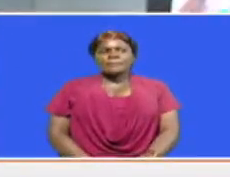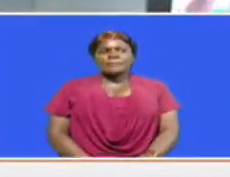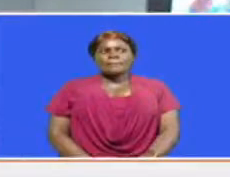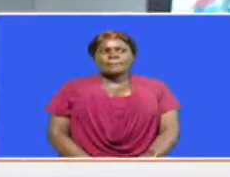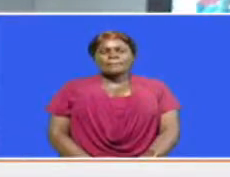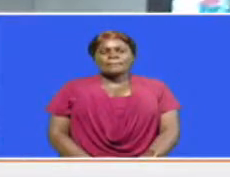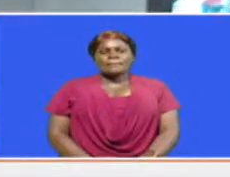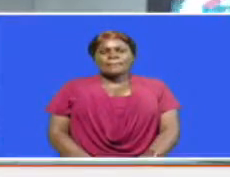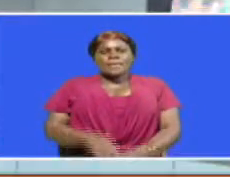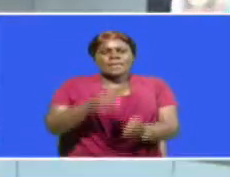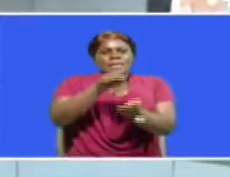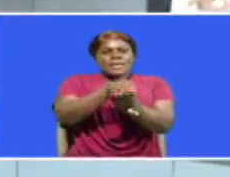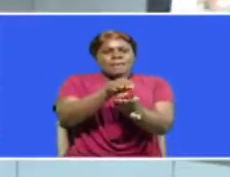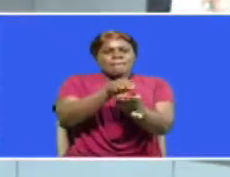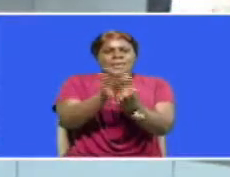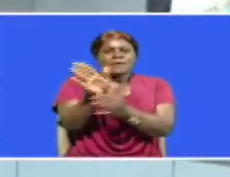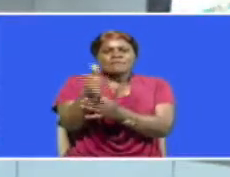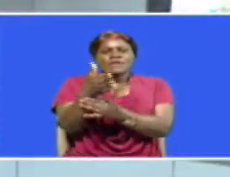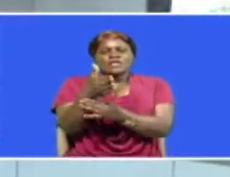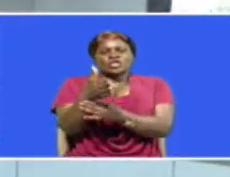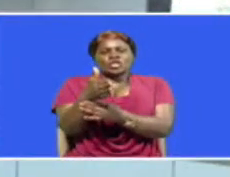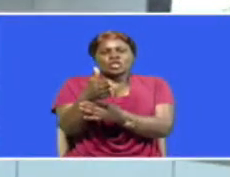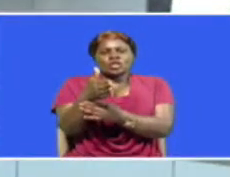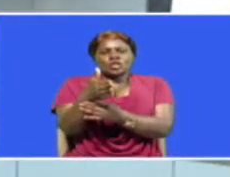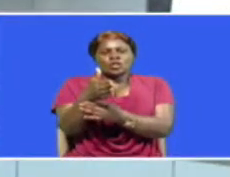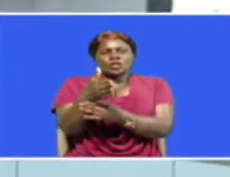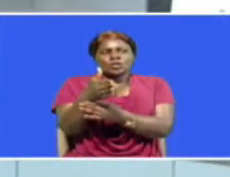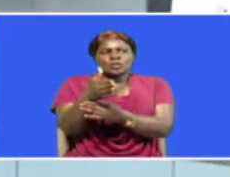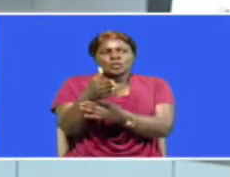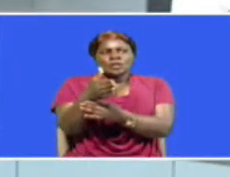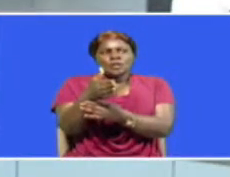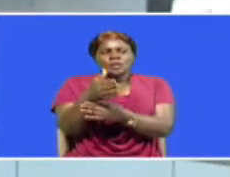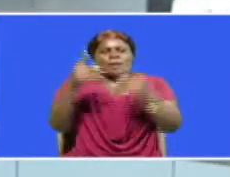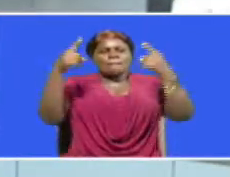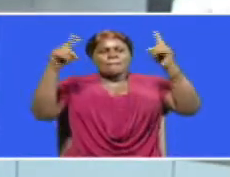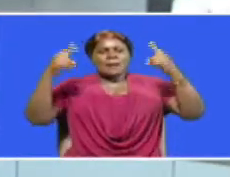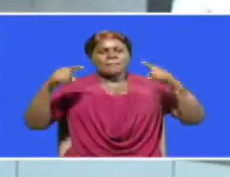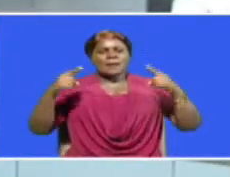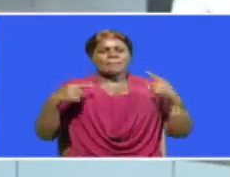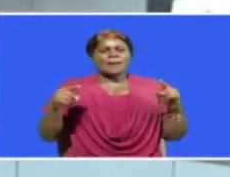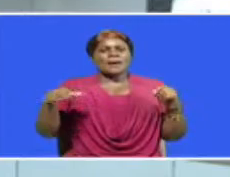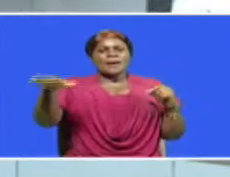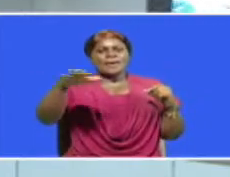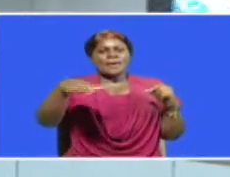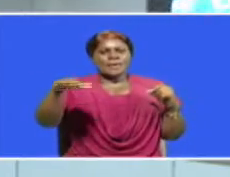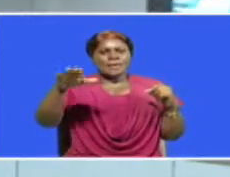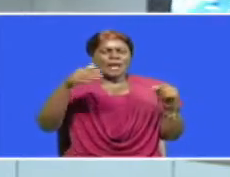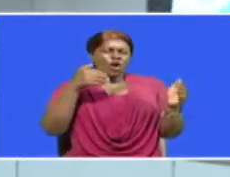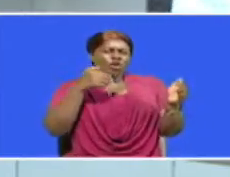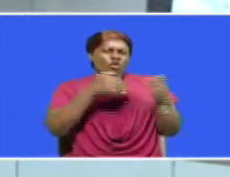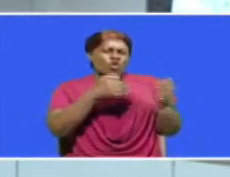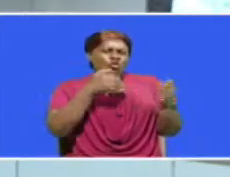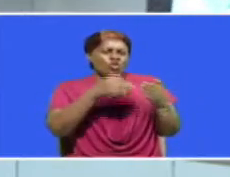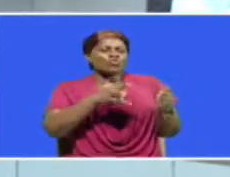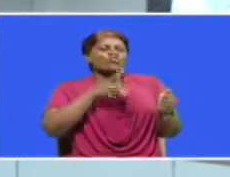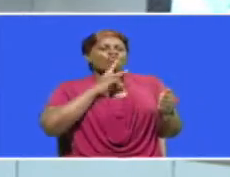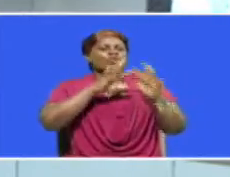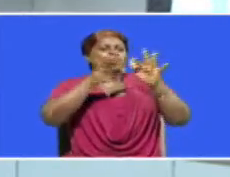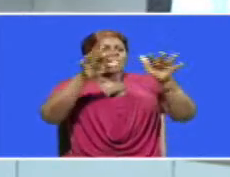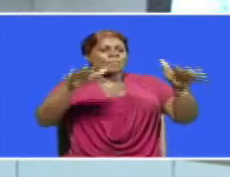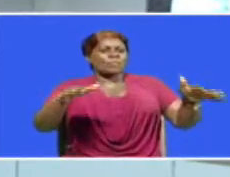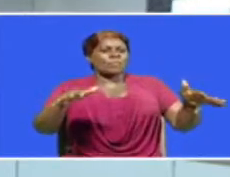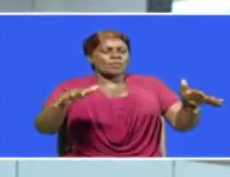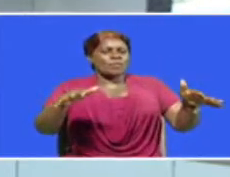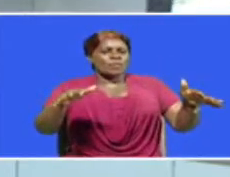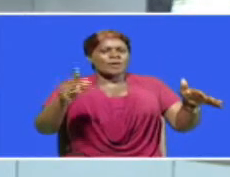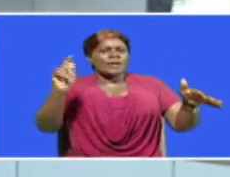Na ufugaji wa samaki aghalabu umedhaniwa kunawiri katika maeneo ambayo yako karibu sana na maziwa au